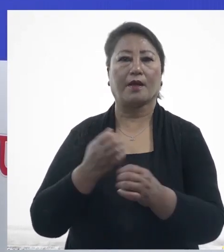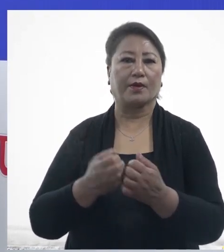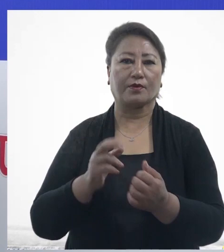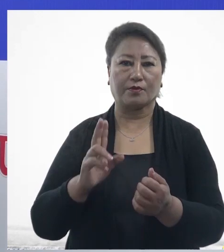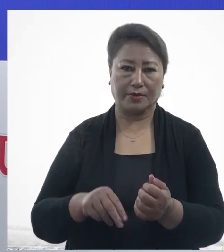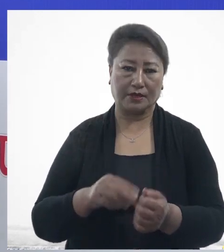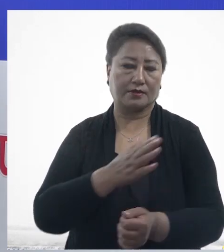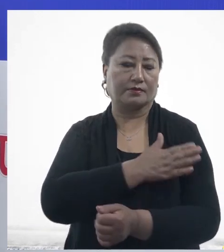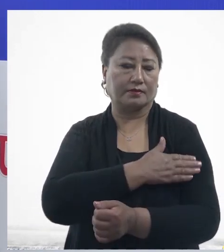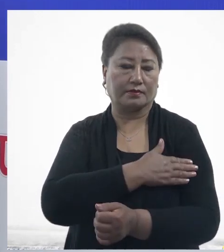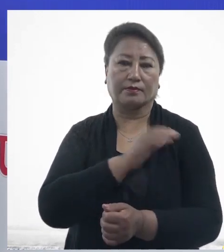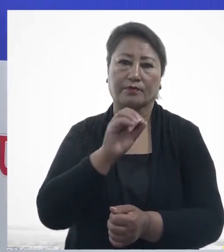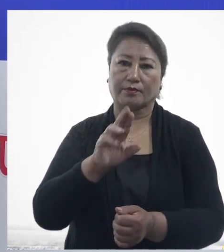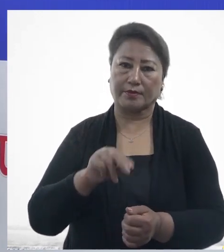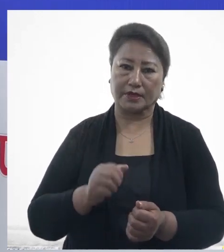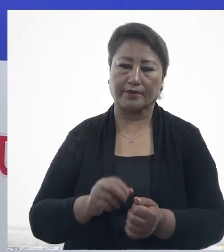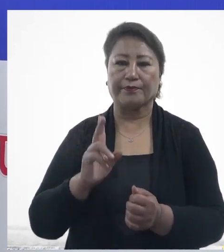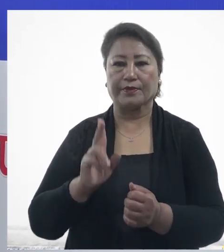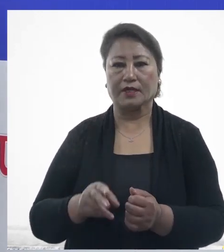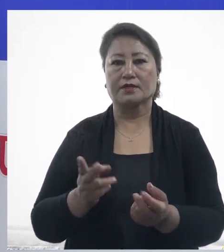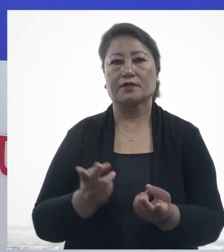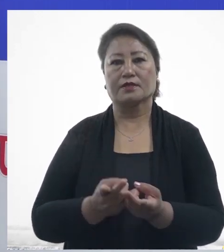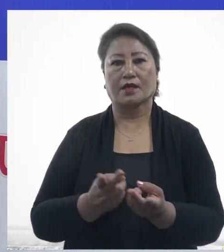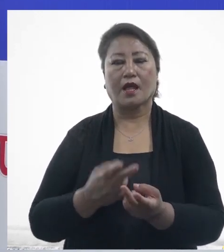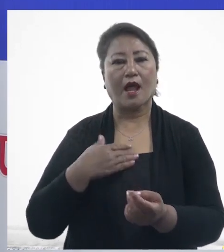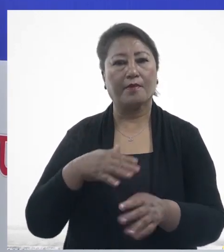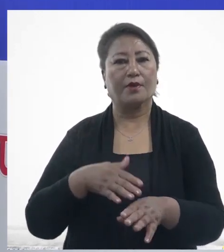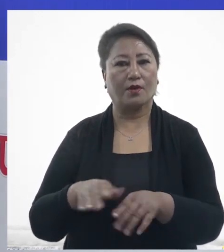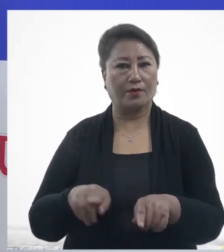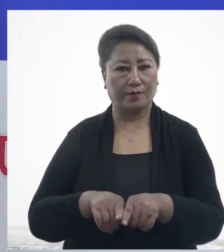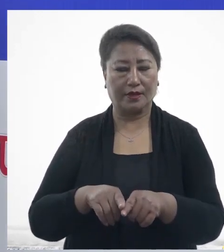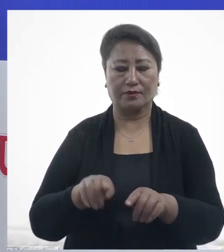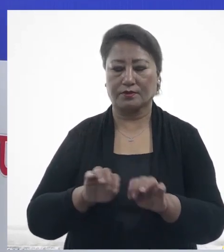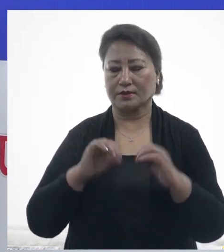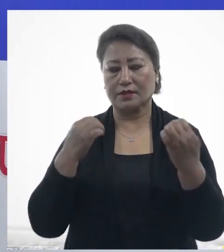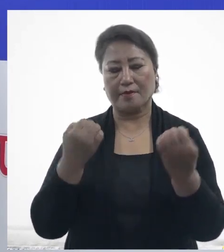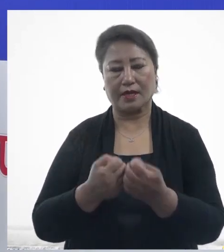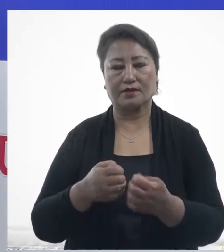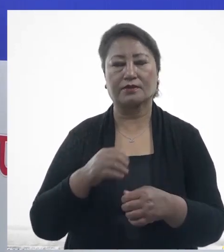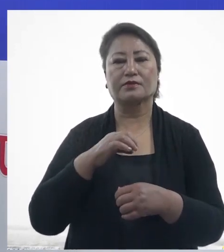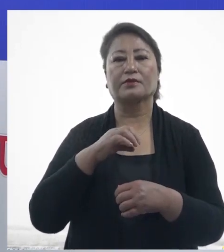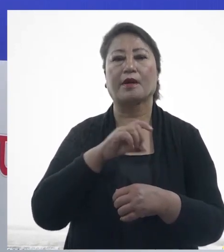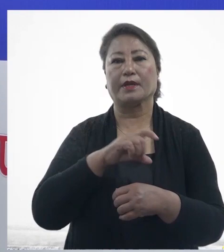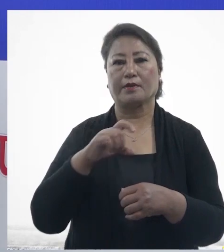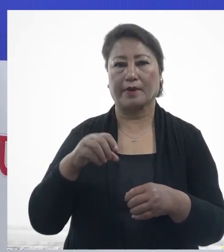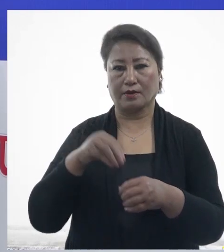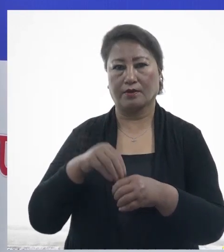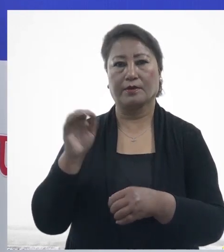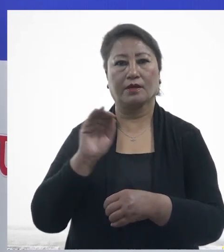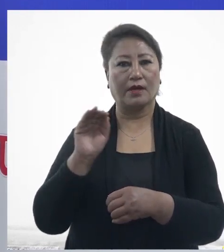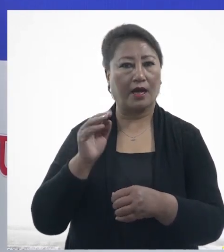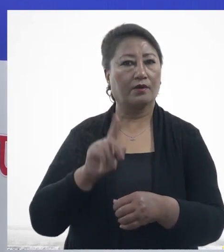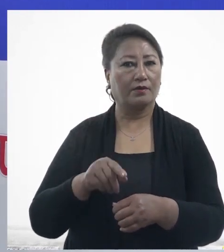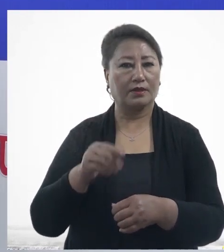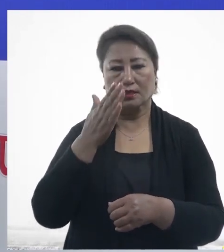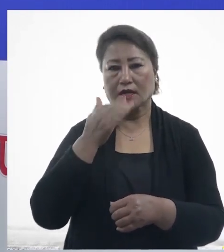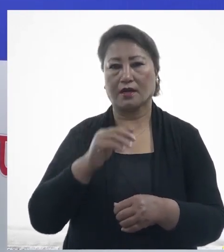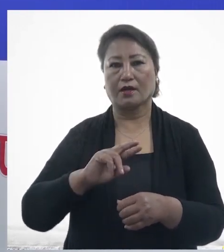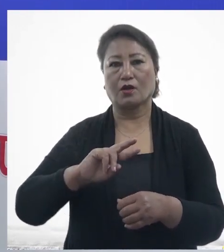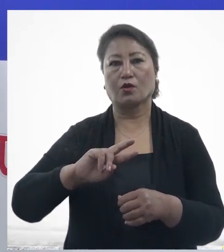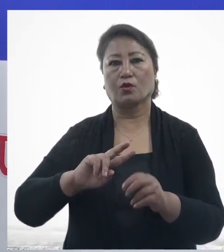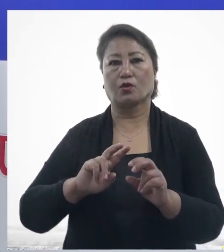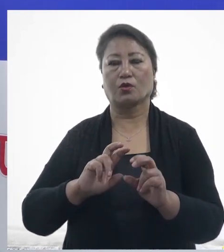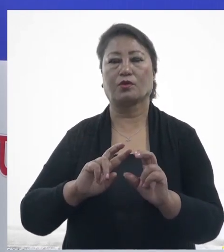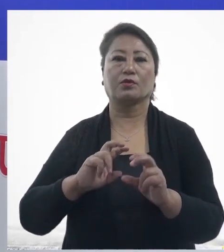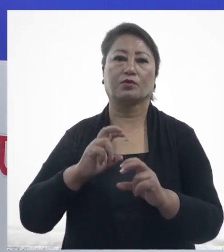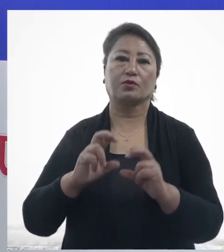उहाँलाई झझ पनि पर्छ. तर त्यति भनिरहँदा अझ हामी पनि जो चाहिँ यो समाजको यो राष्ट्रकै नागरिक छौँ हाम्रो पनि त जिम्मेवारी हो. सो त्यो भएको यसलाई चाहिँ दोहोरो हिसाबले हेर्नुपर्छ